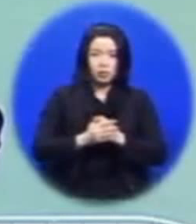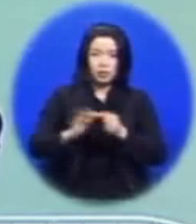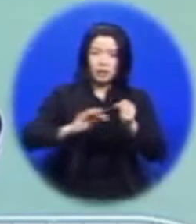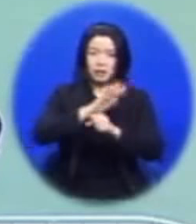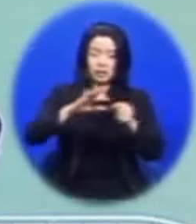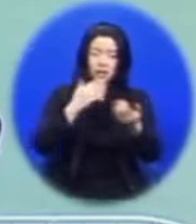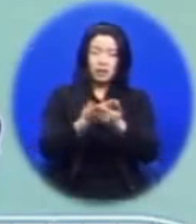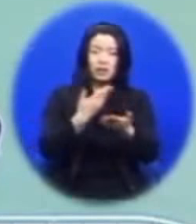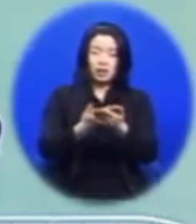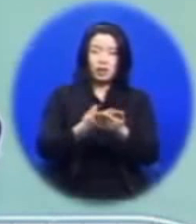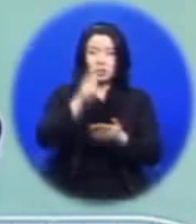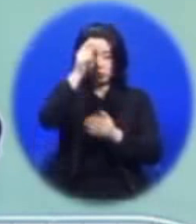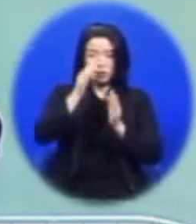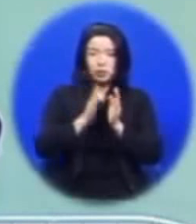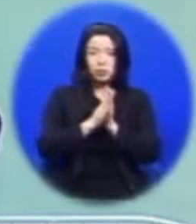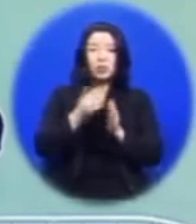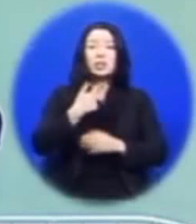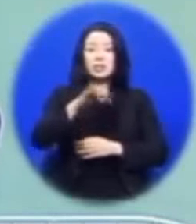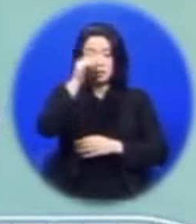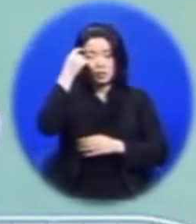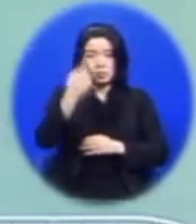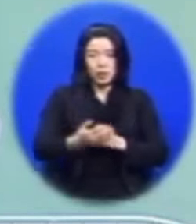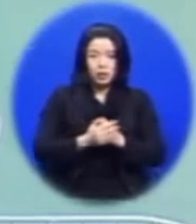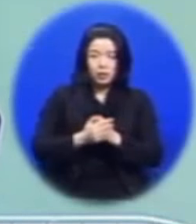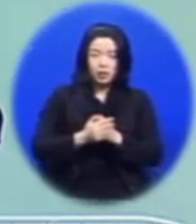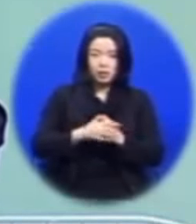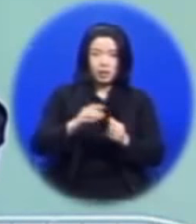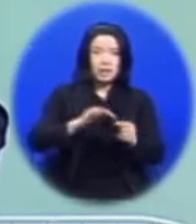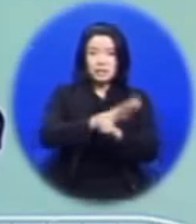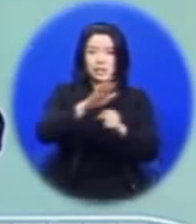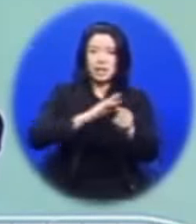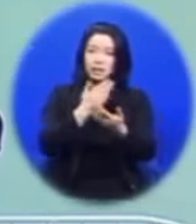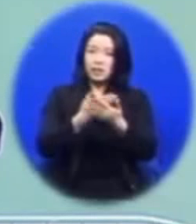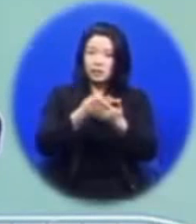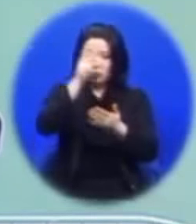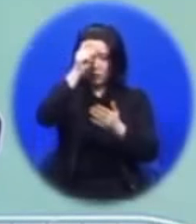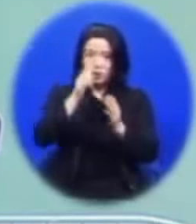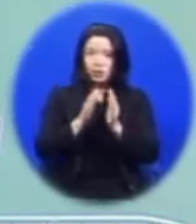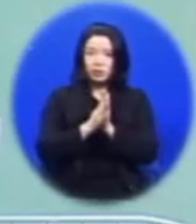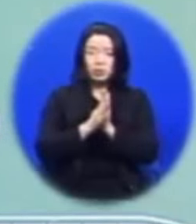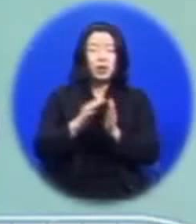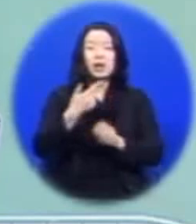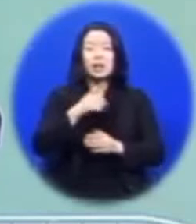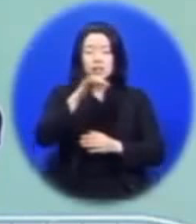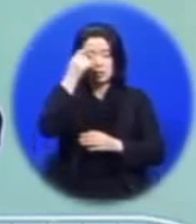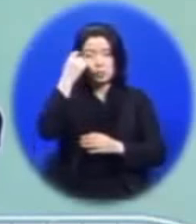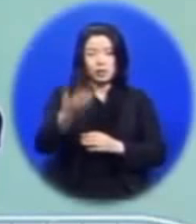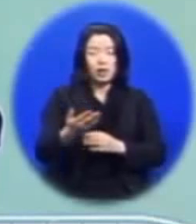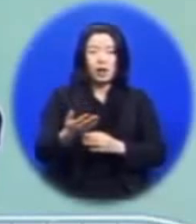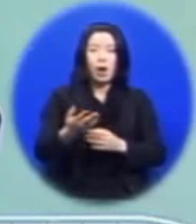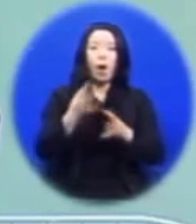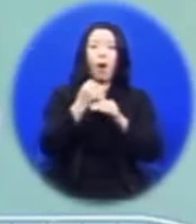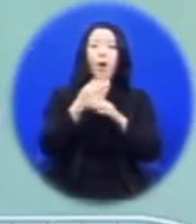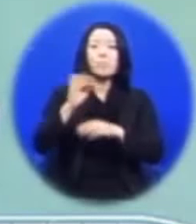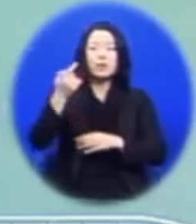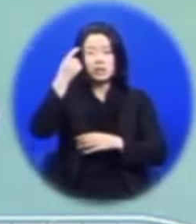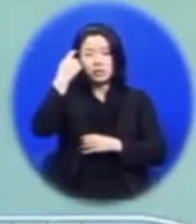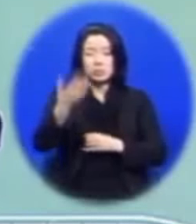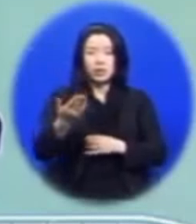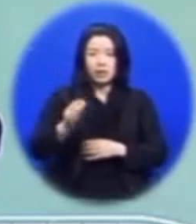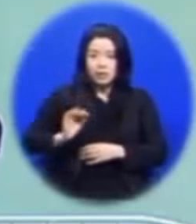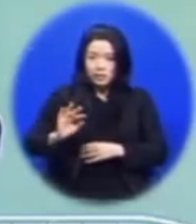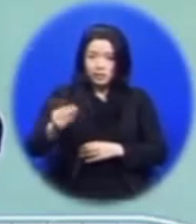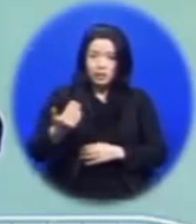기도했습니까 사랑 달라고 기도해 본 적이 있습니까 아멘 얼마나 되셨습니까 최근에